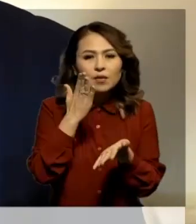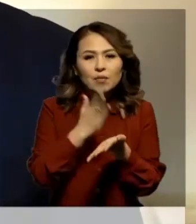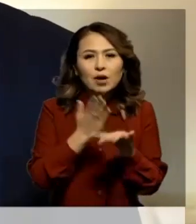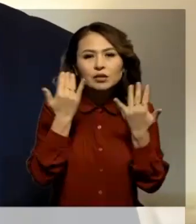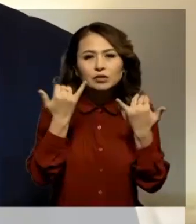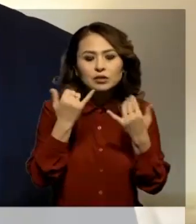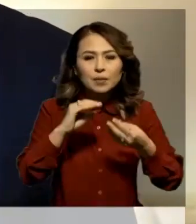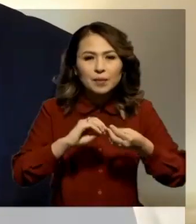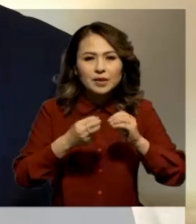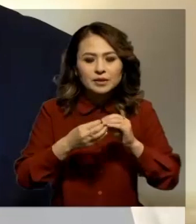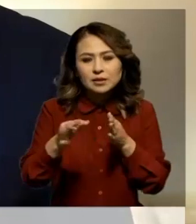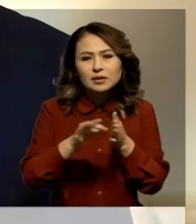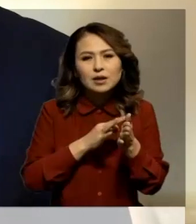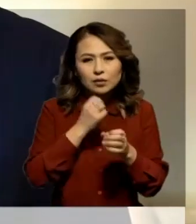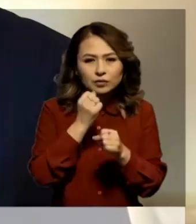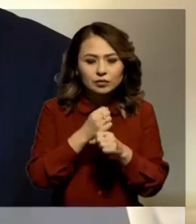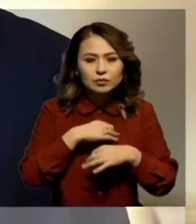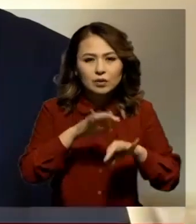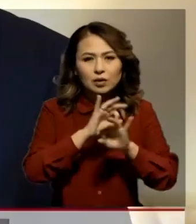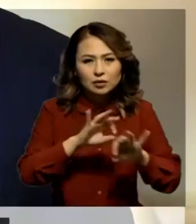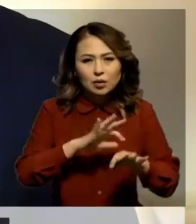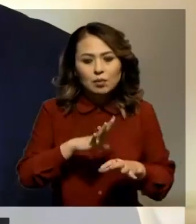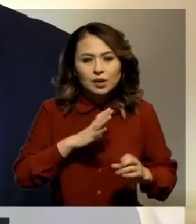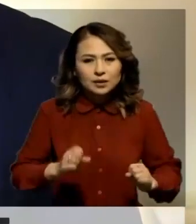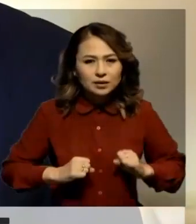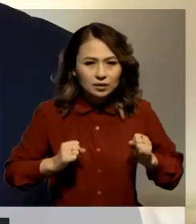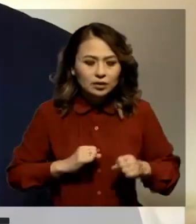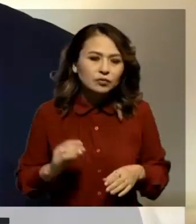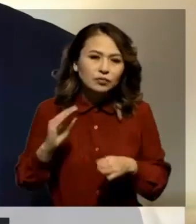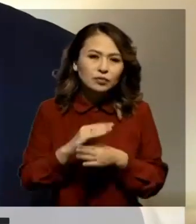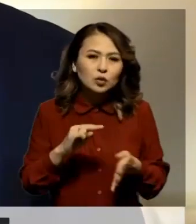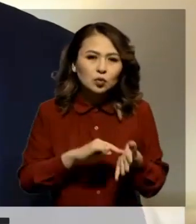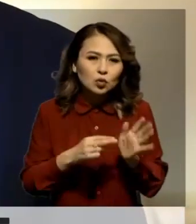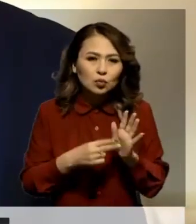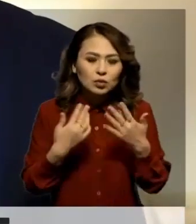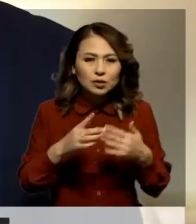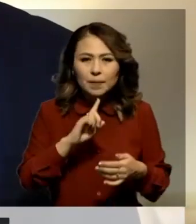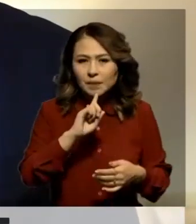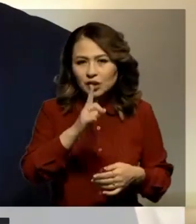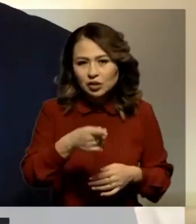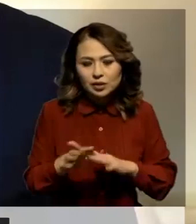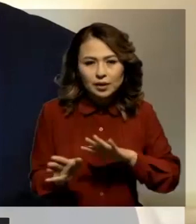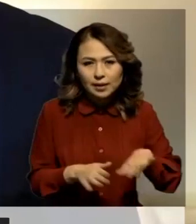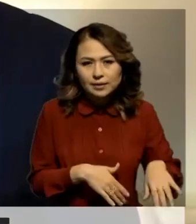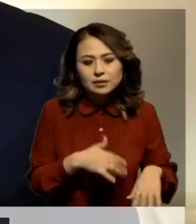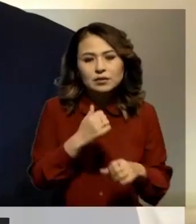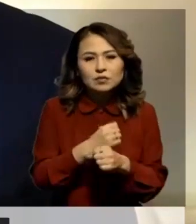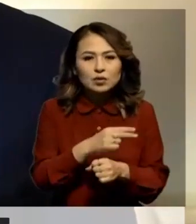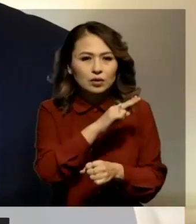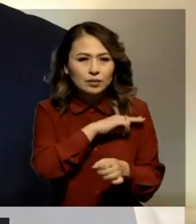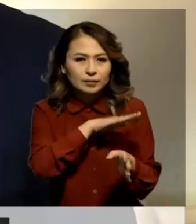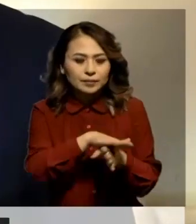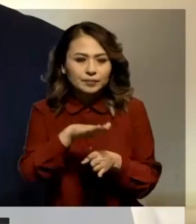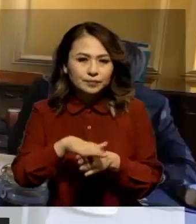Бүгін бұл мәселені жедел шешу жолдарын түсіндірудің мүмкіндігі туды. Бұл жобамен айналысып жатқанымызға бір жылдан асты. Нәтижелі жұмыс атқарамыз